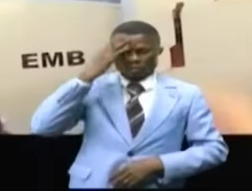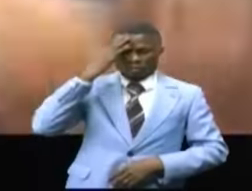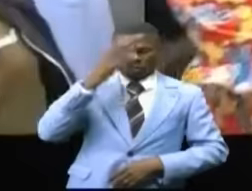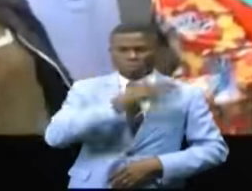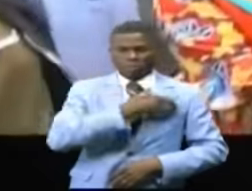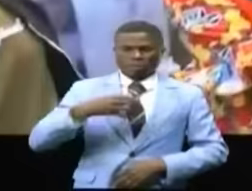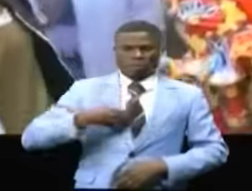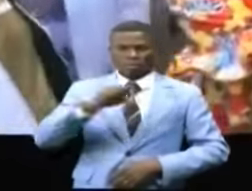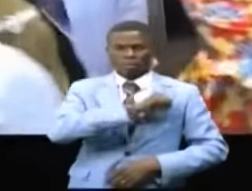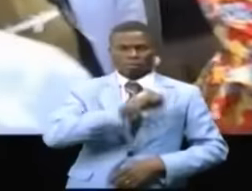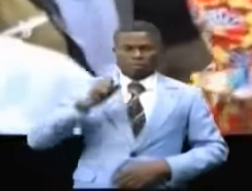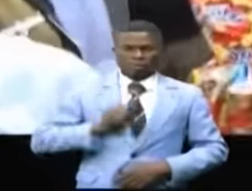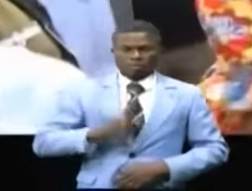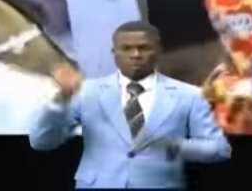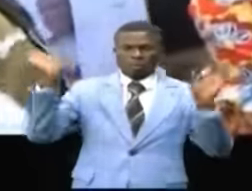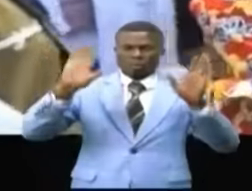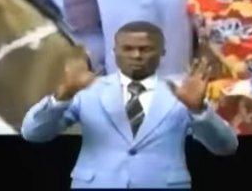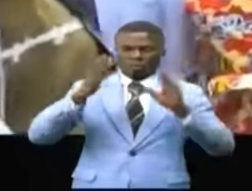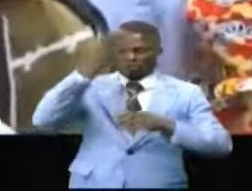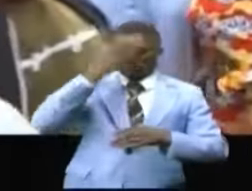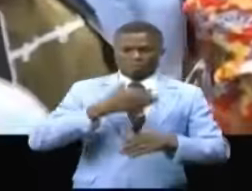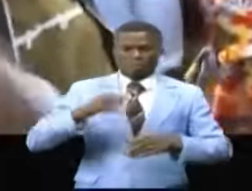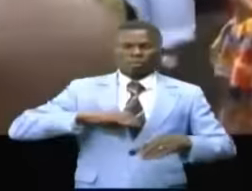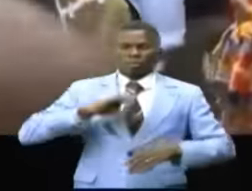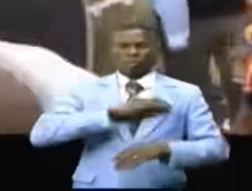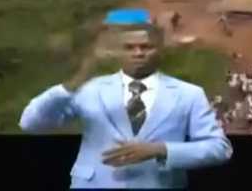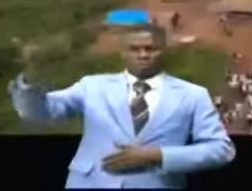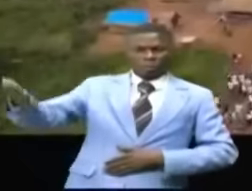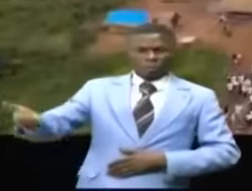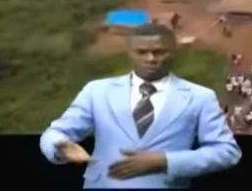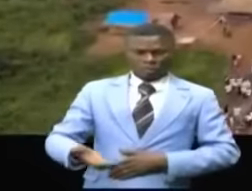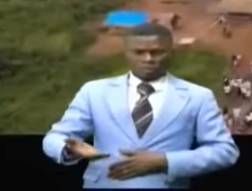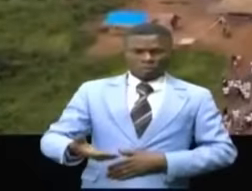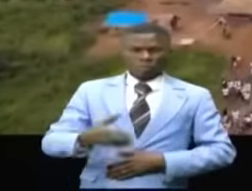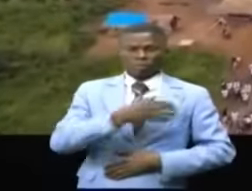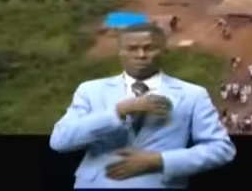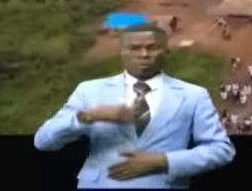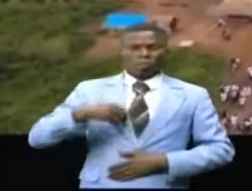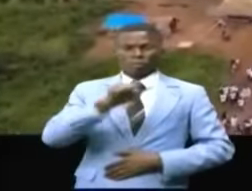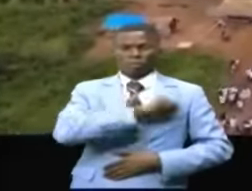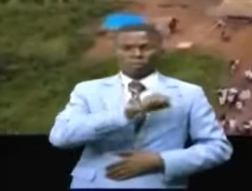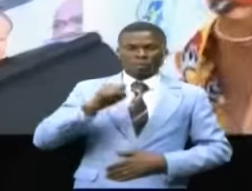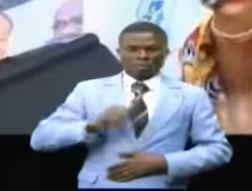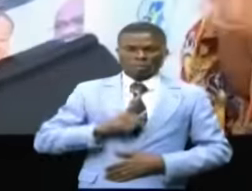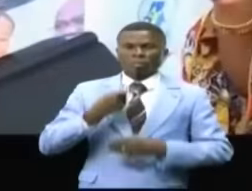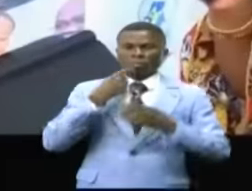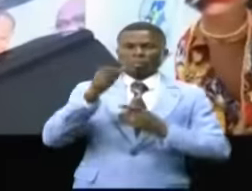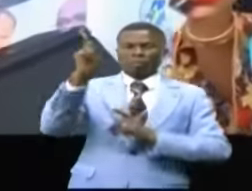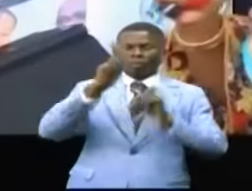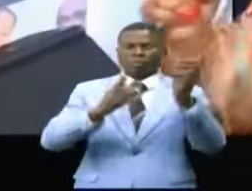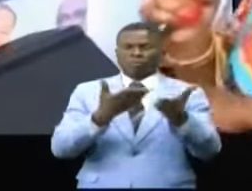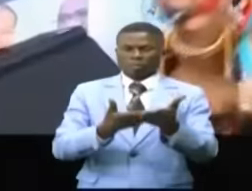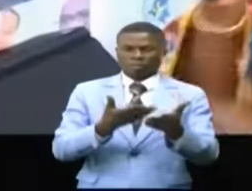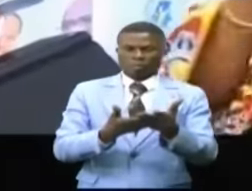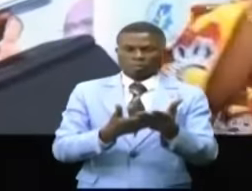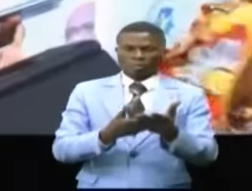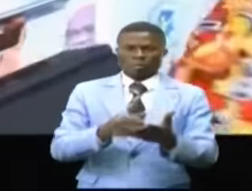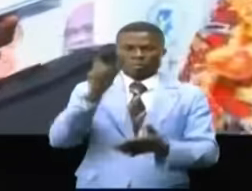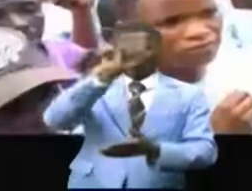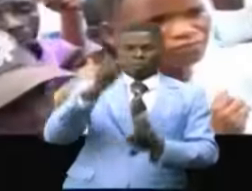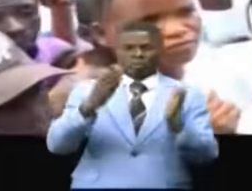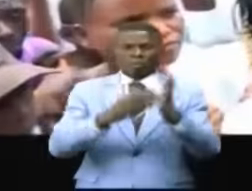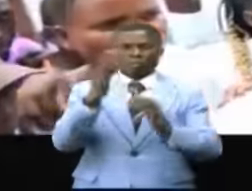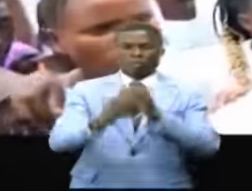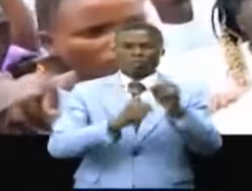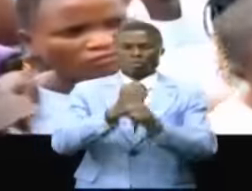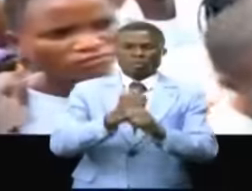Aguito. Après les salutations d'usage au comité d'accueil, la questeur du Sénat s'est adressée à la population. Il y a 39 ans,